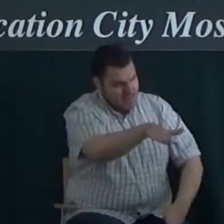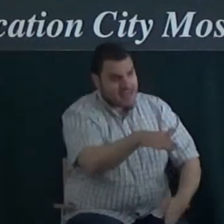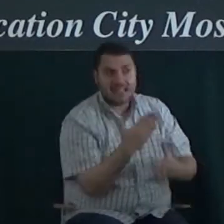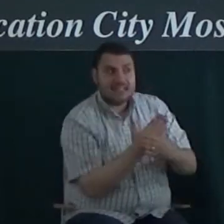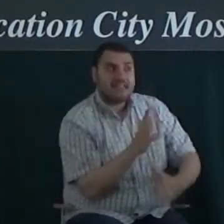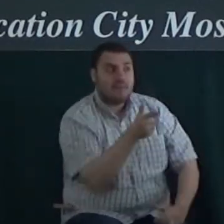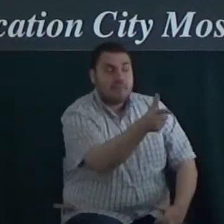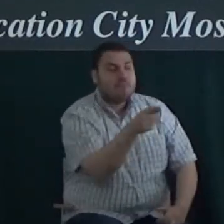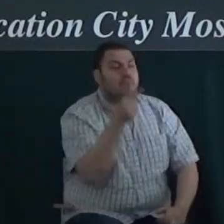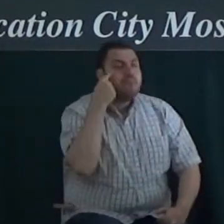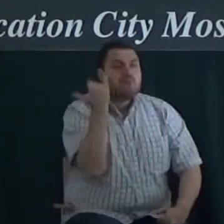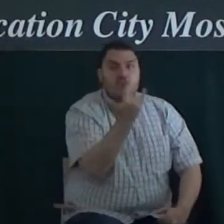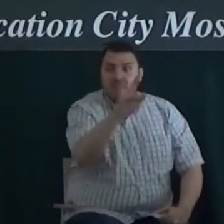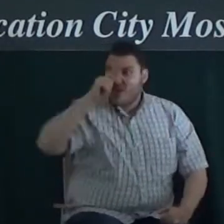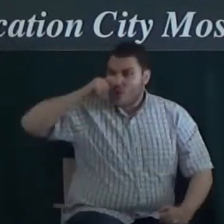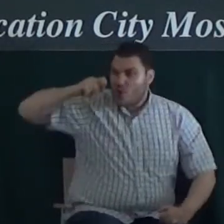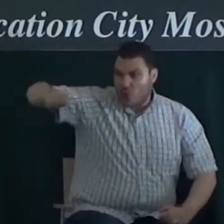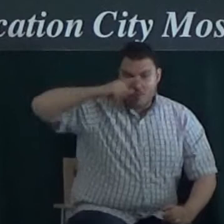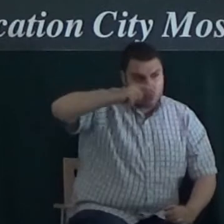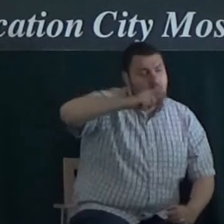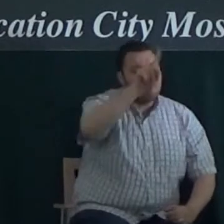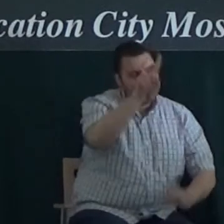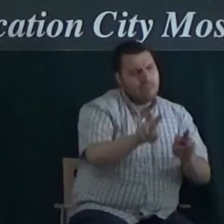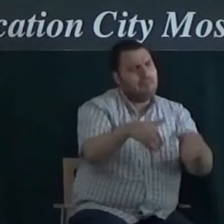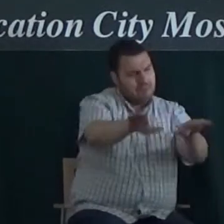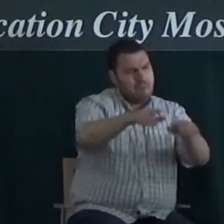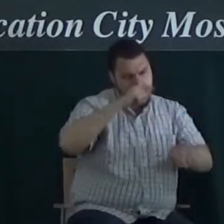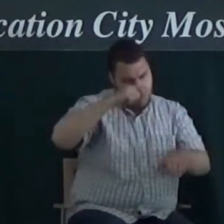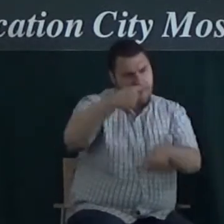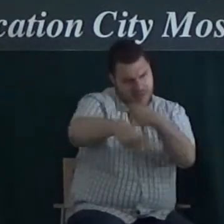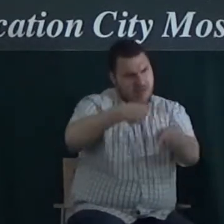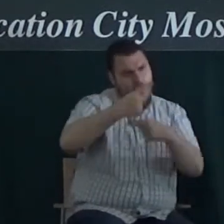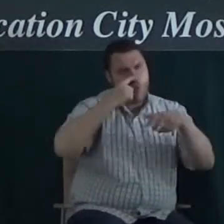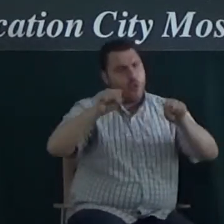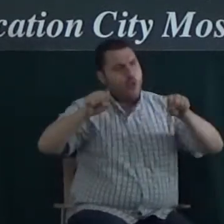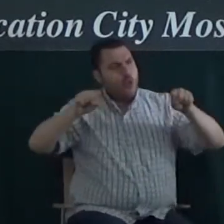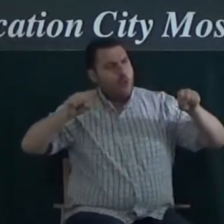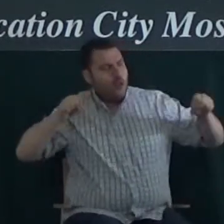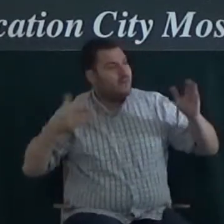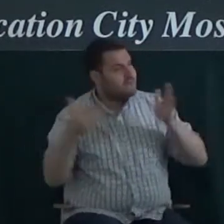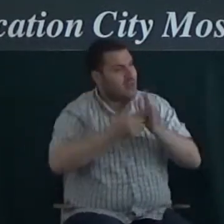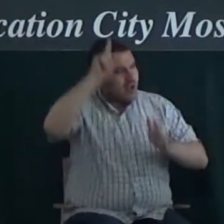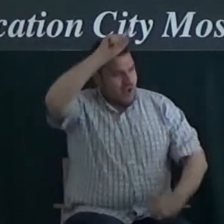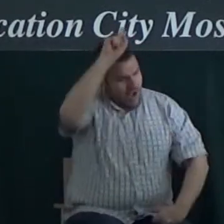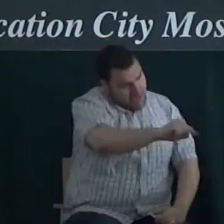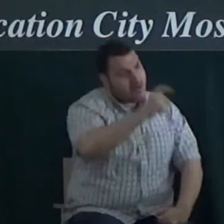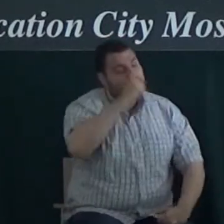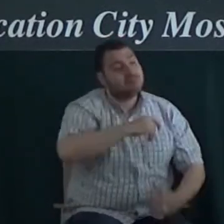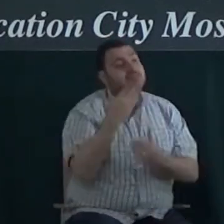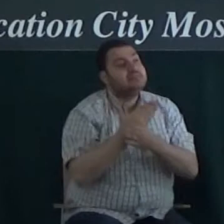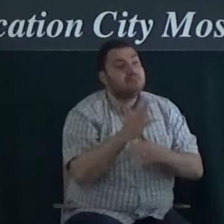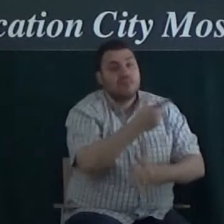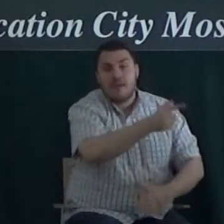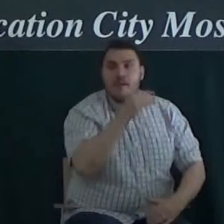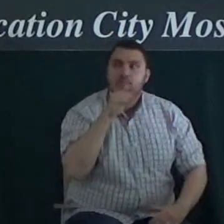الآخرة، مع ما يدخره له في الآخرة من البغي والعقوق، يعني الظلم وعقوق الوالدين.